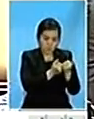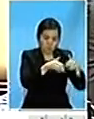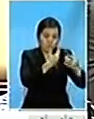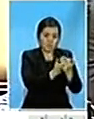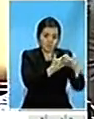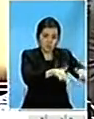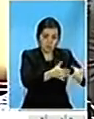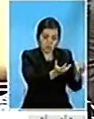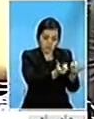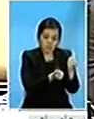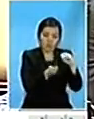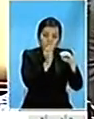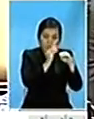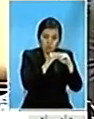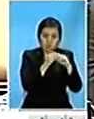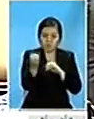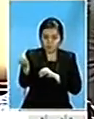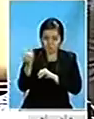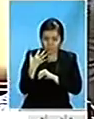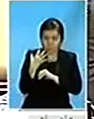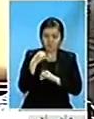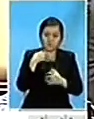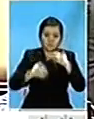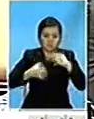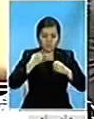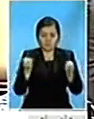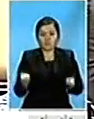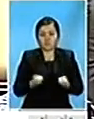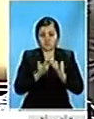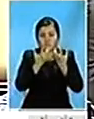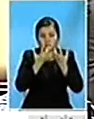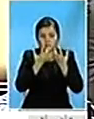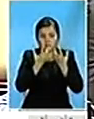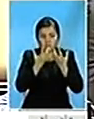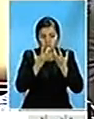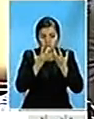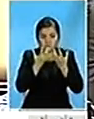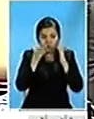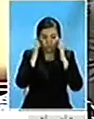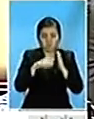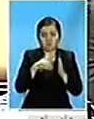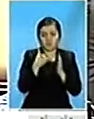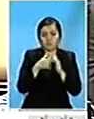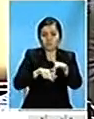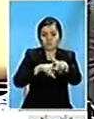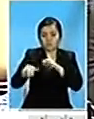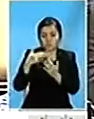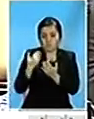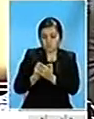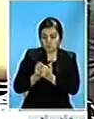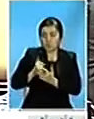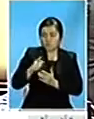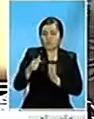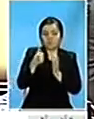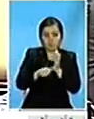งความห่วงใย ว่าจะทำความเดือดร้อนให้กับผู้ที่เกี่ยวข้องหรือผู้จ่ายภาษีนั้นนะครับขออนุญาตกราบเรียนว่